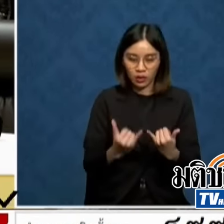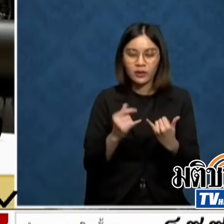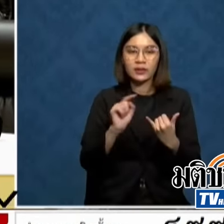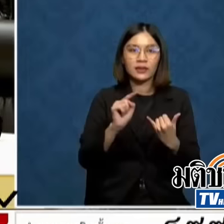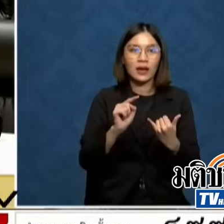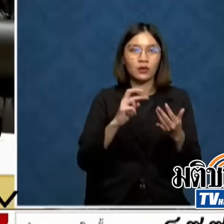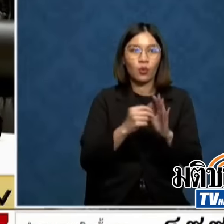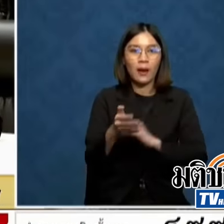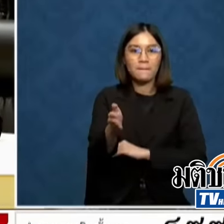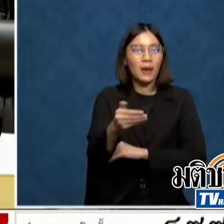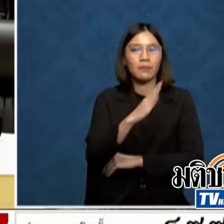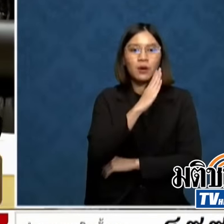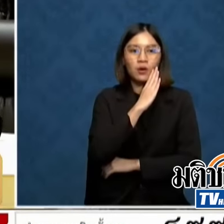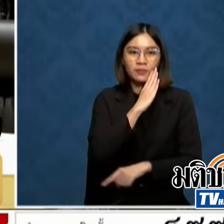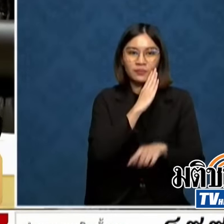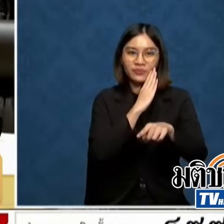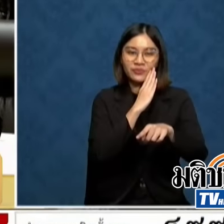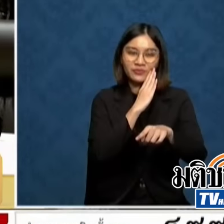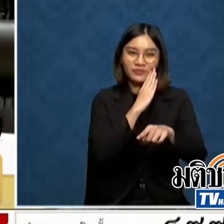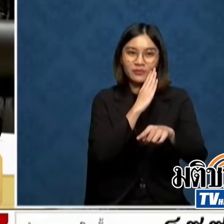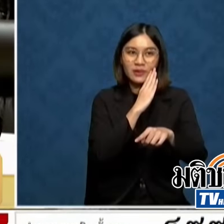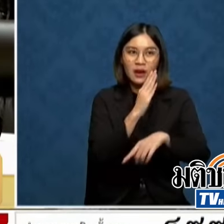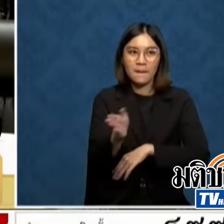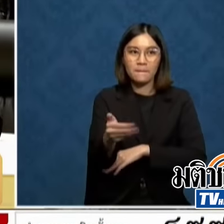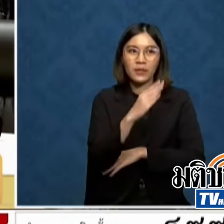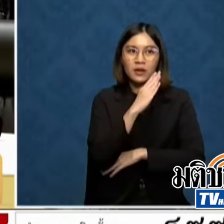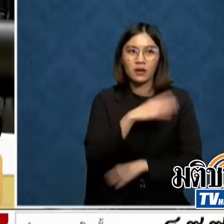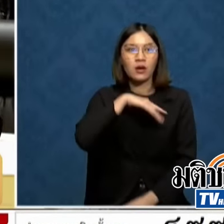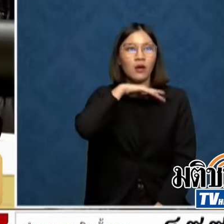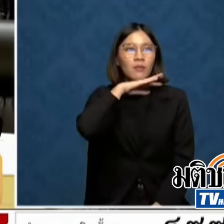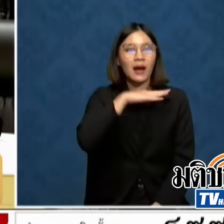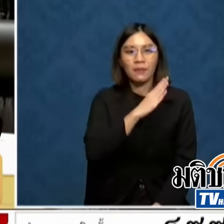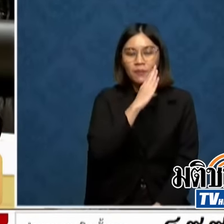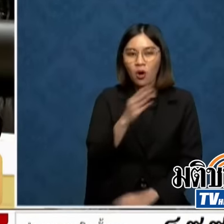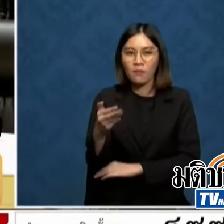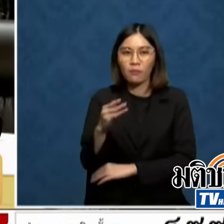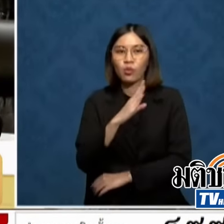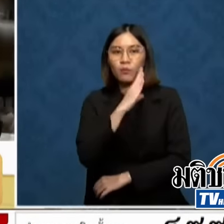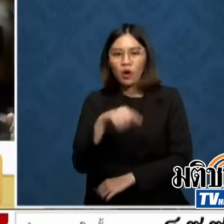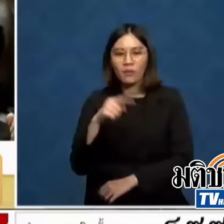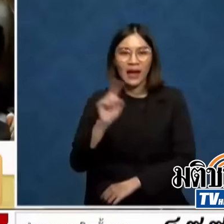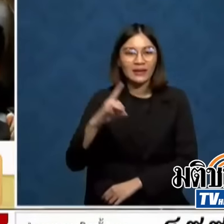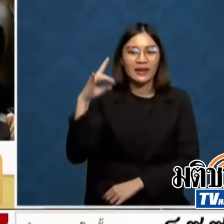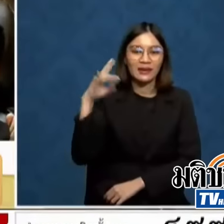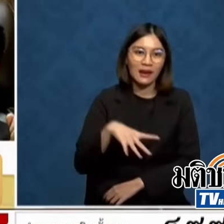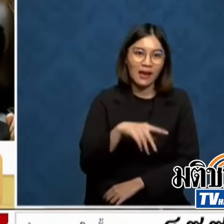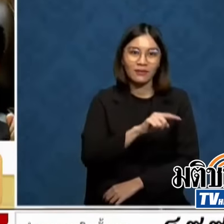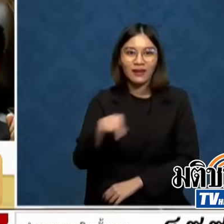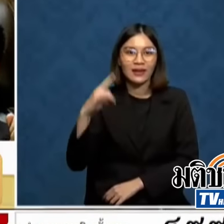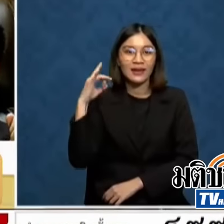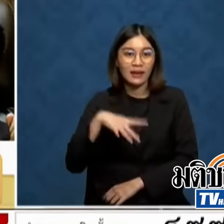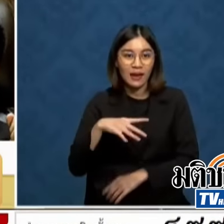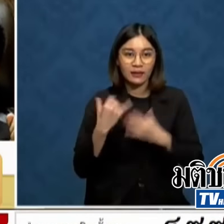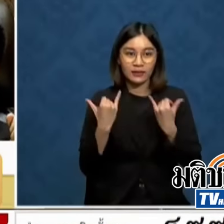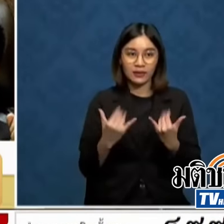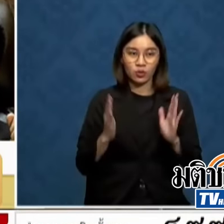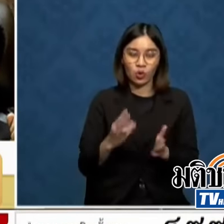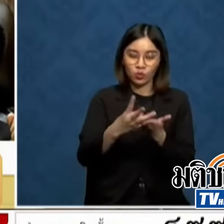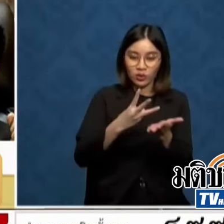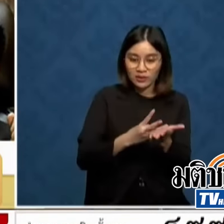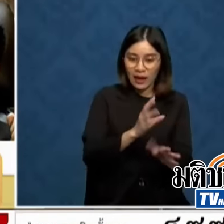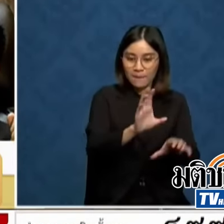อนนี้นี่คือปลาเถื่อนดูสิว่าระหว่างหมูเถื่อนกับปลาเถื่อนอันไหนมันรุนแรงกว่ากันและครั้งนี้นักวิชา